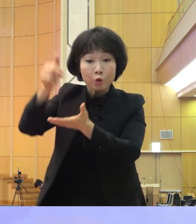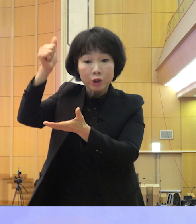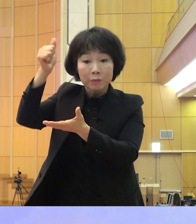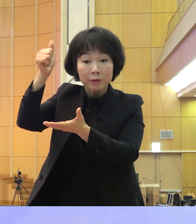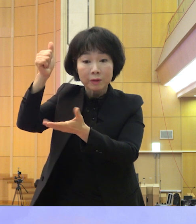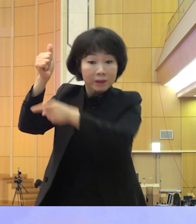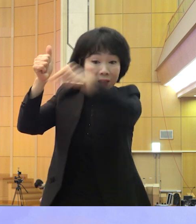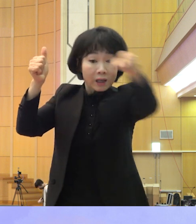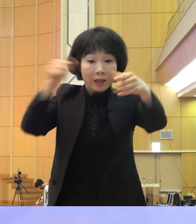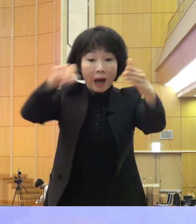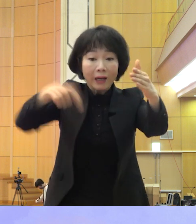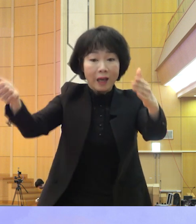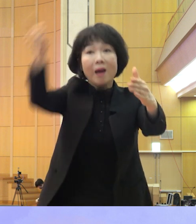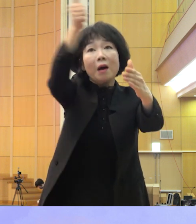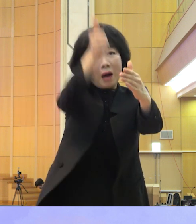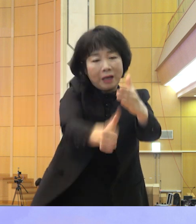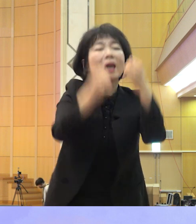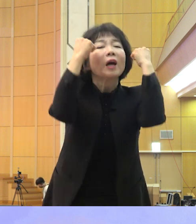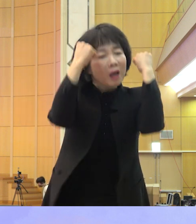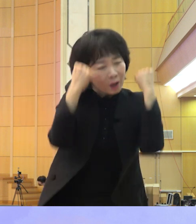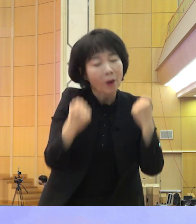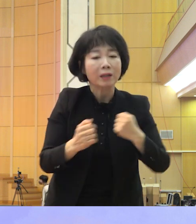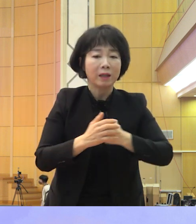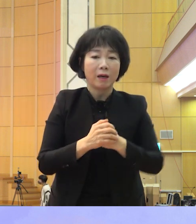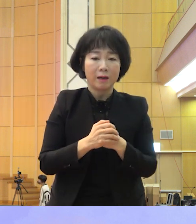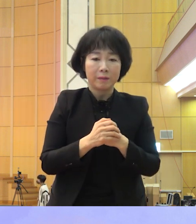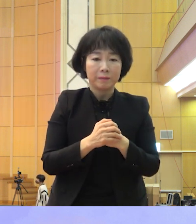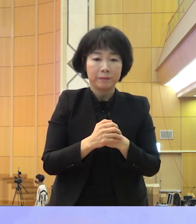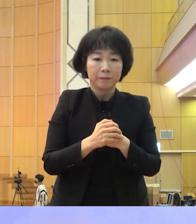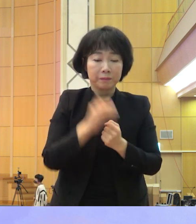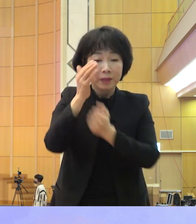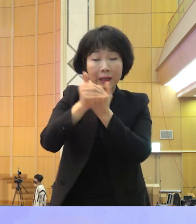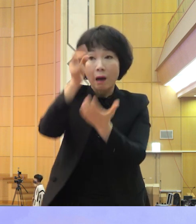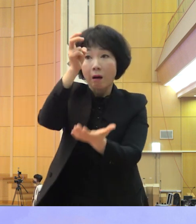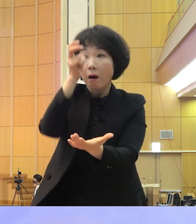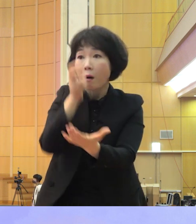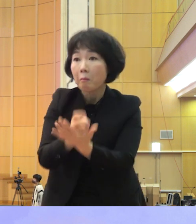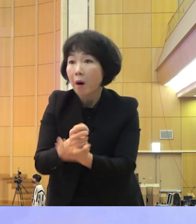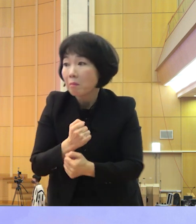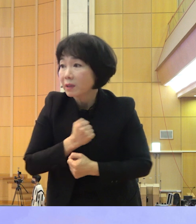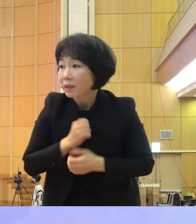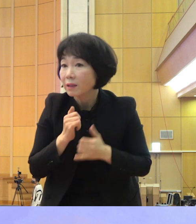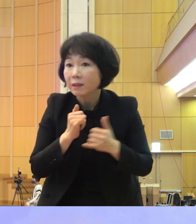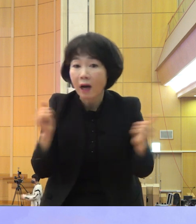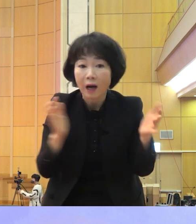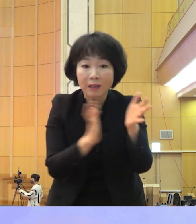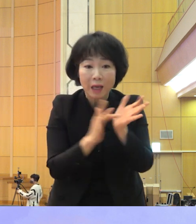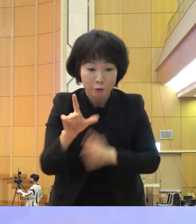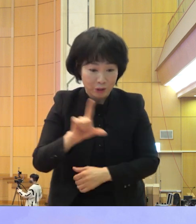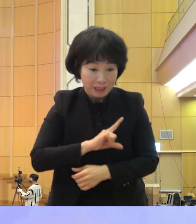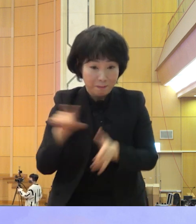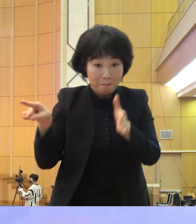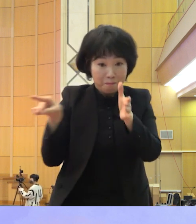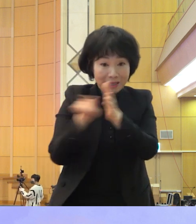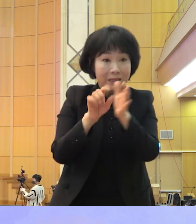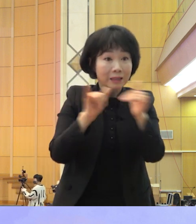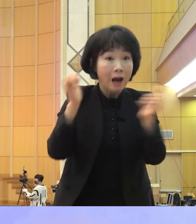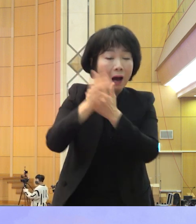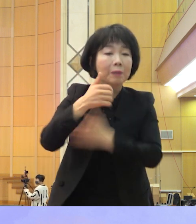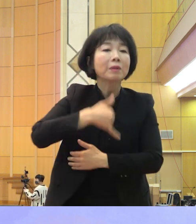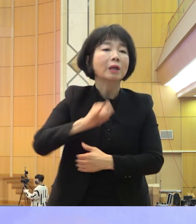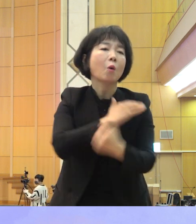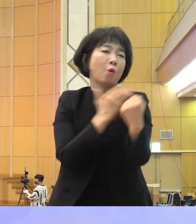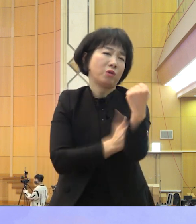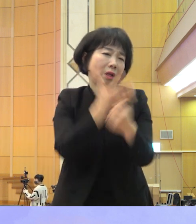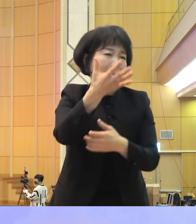주님은 또 그의 안에 있으니, 하나님의 계명을 지킨 자, 즉 예수의 이름을 믿는 자는 하나님의